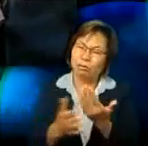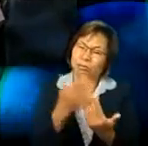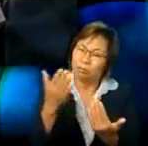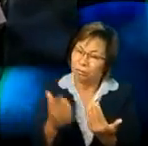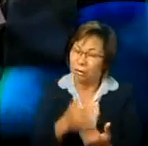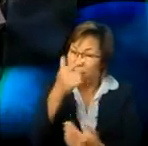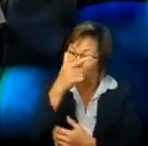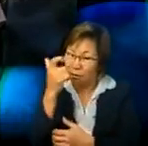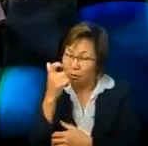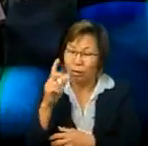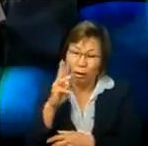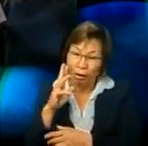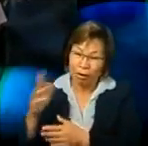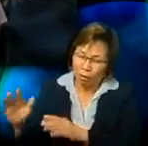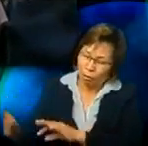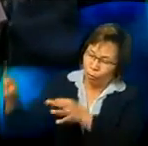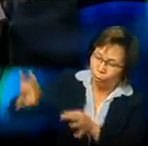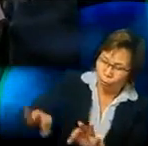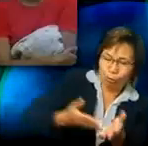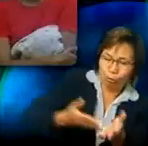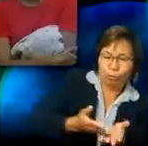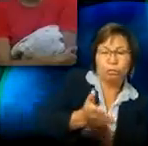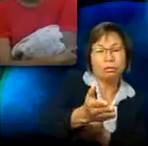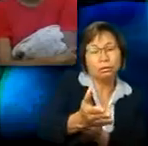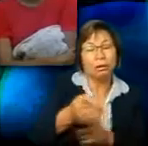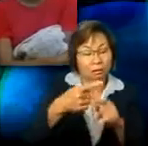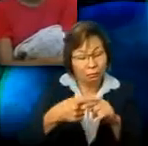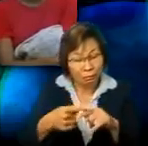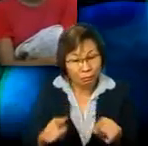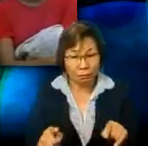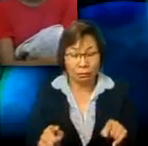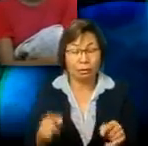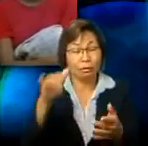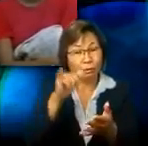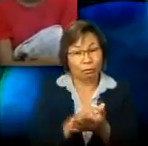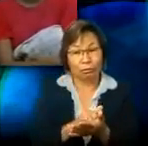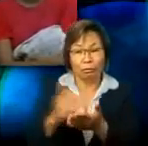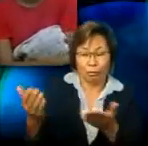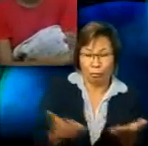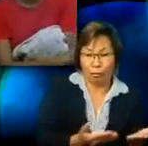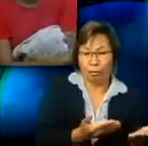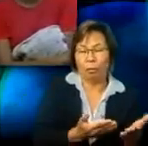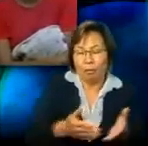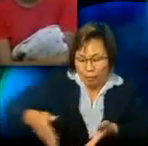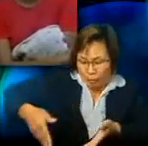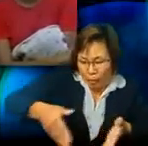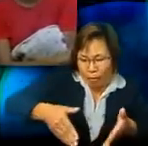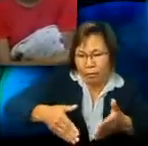senang. Sebab air boleh hanyutkan terus. Tapi itulah yang buat parit